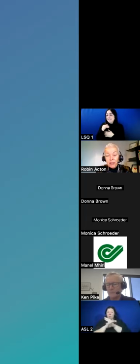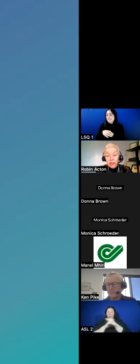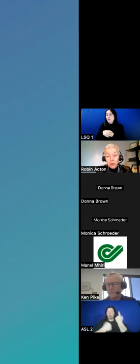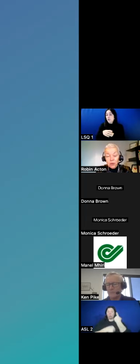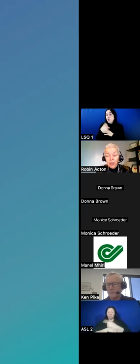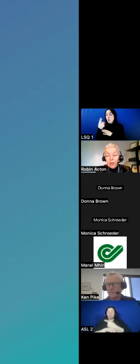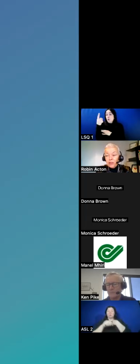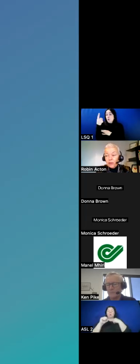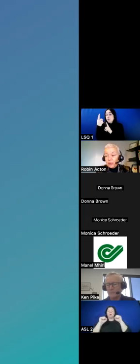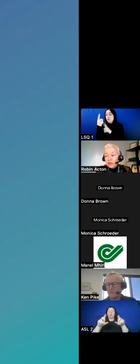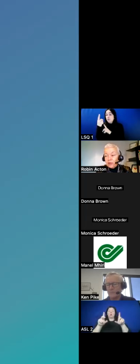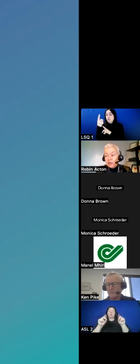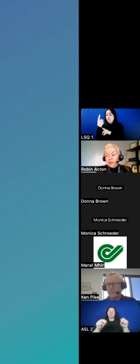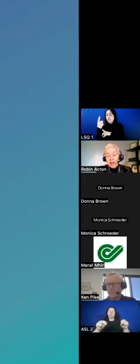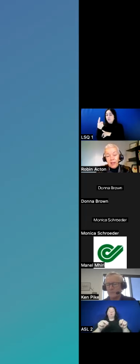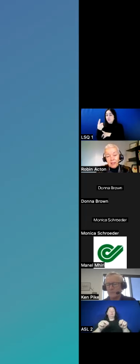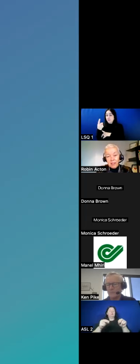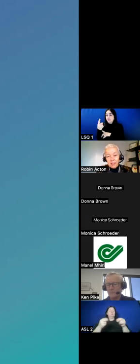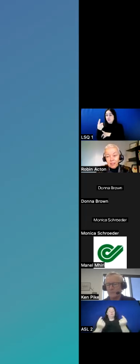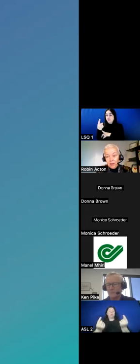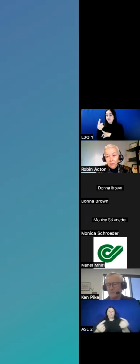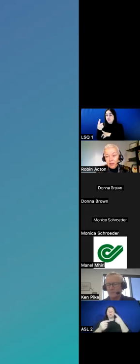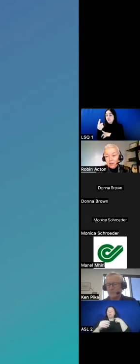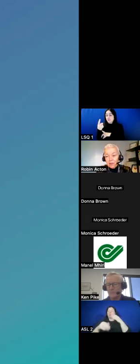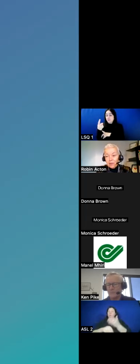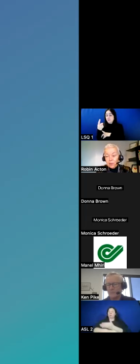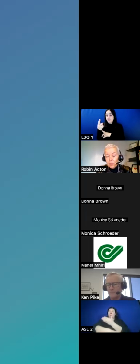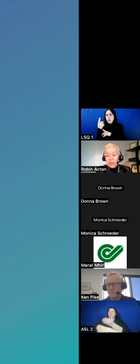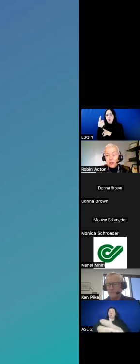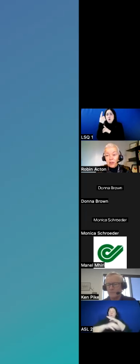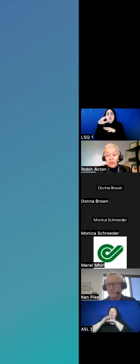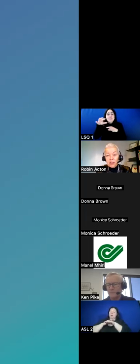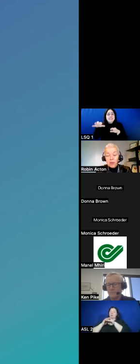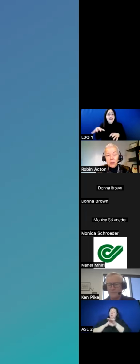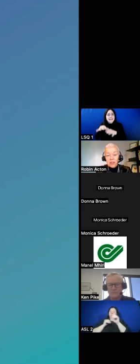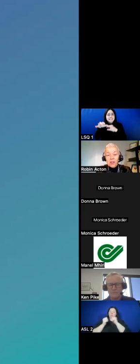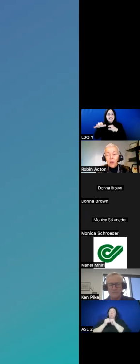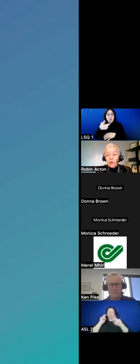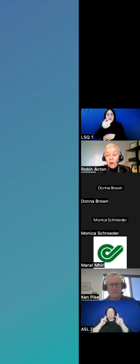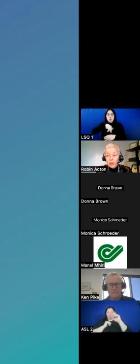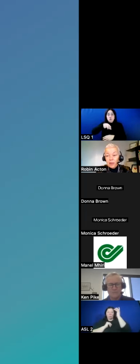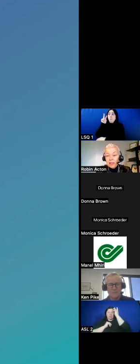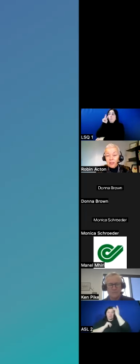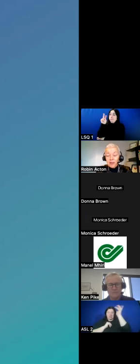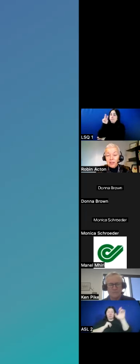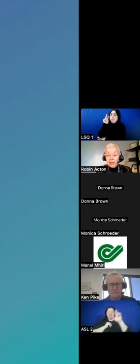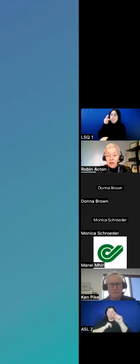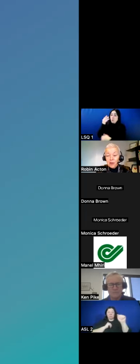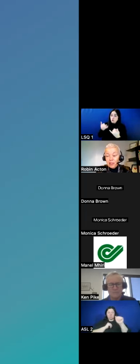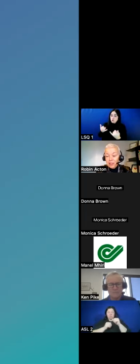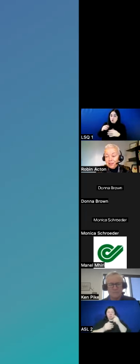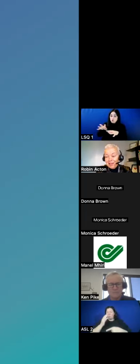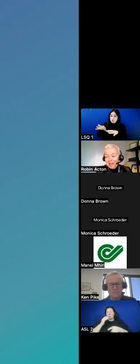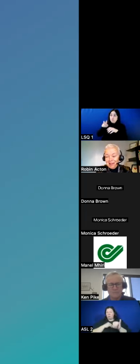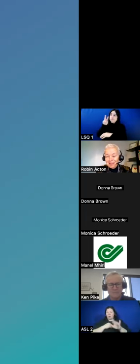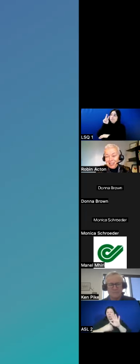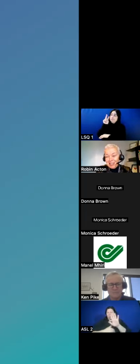que ceux d'entre nous qui participent à ce webinaire aujourd'hui pourrions faire pour améliorer l'accès aux soins de santé pour les personnes ayant une